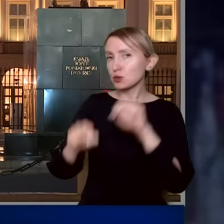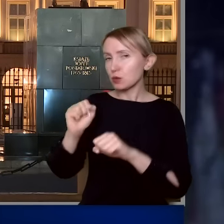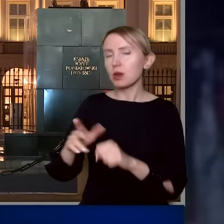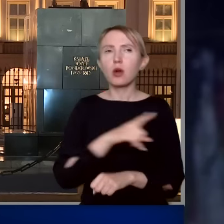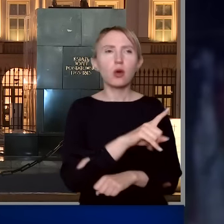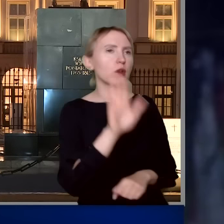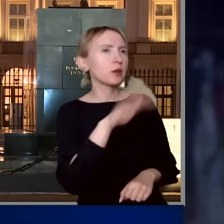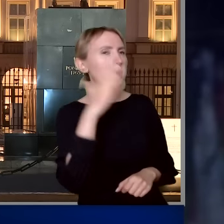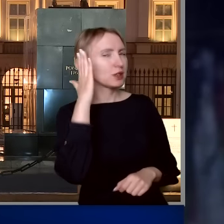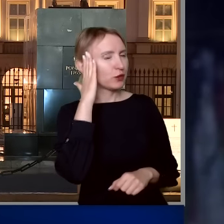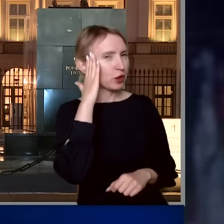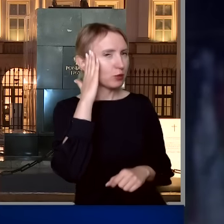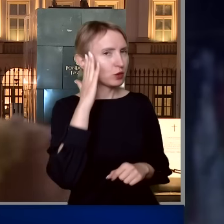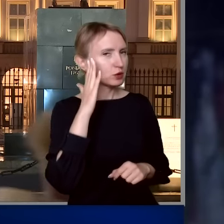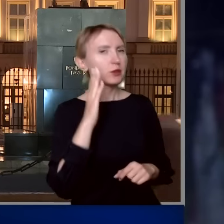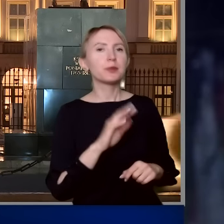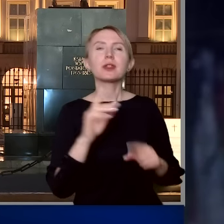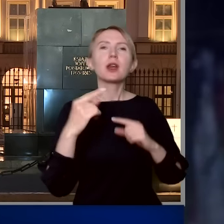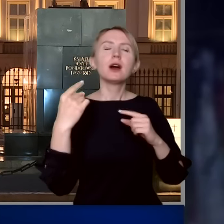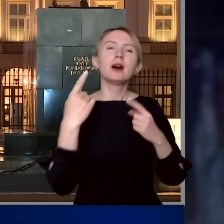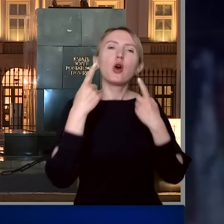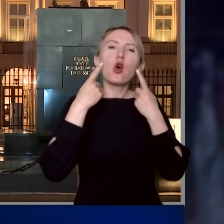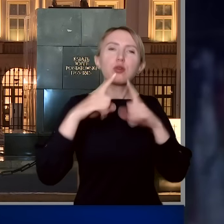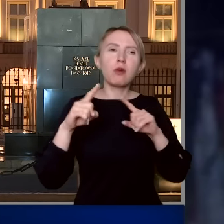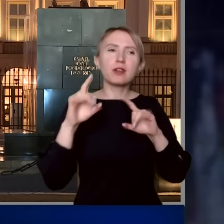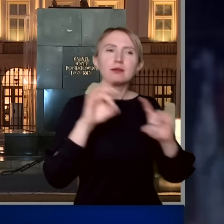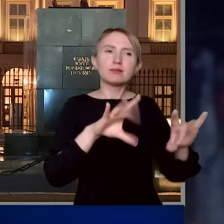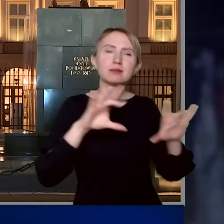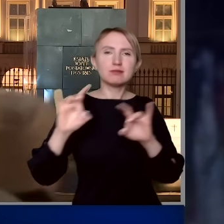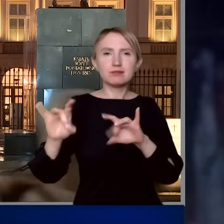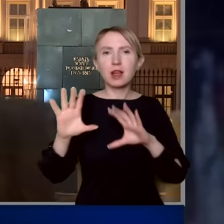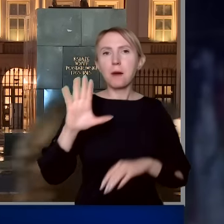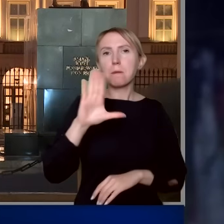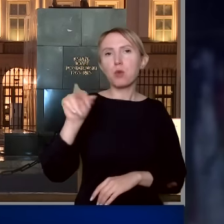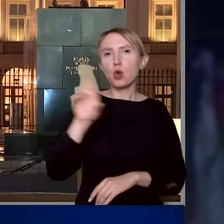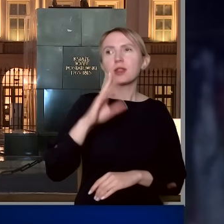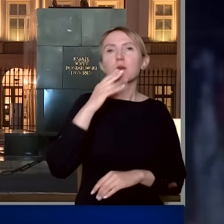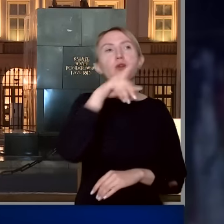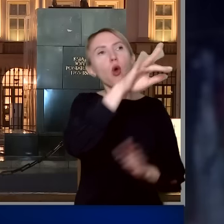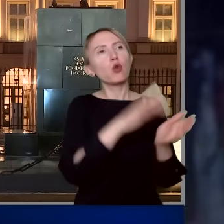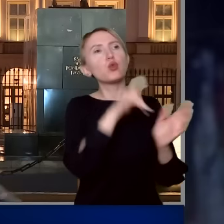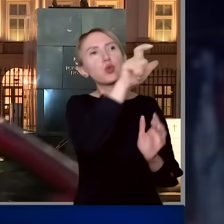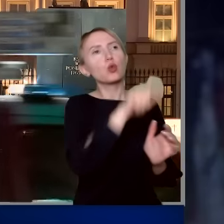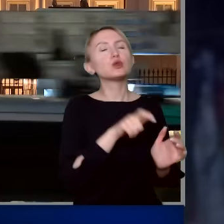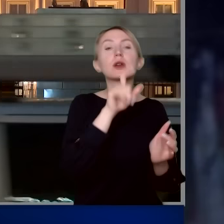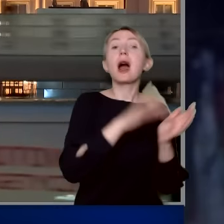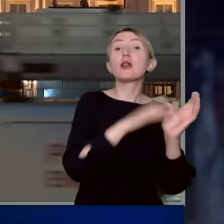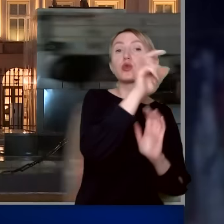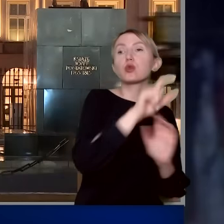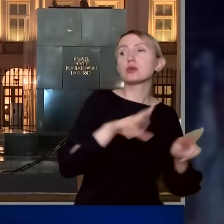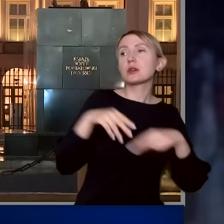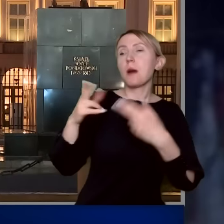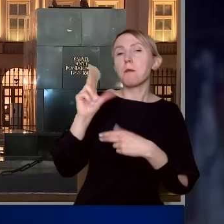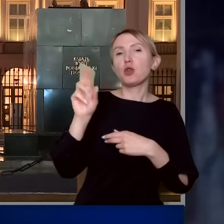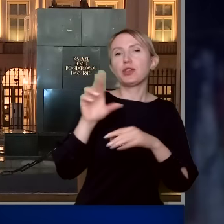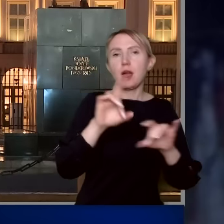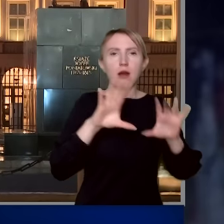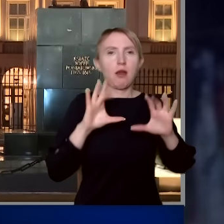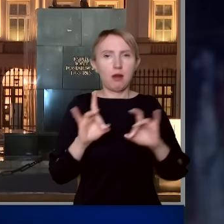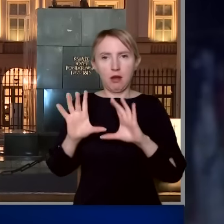mają tę świadomość, przerzucają się odpowiedzialnością. Adam Bodnar zasłania się Donaldem Tuskiem. Donald Tusk zrzuca winę na Adama Bodnara.